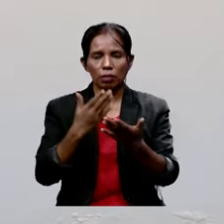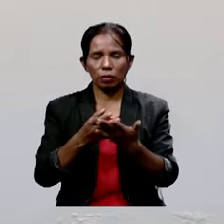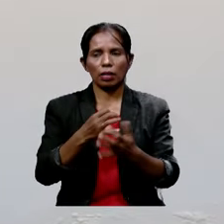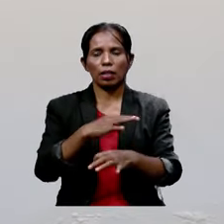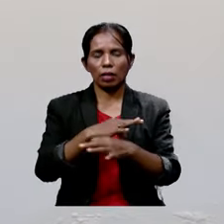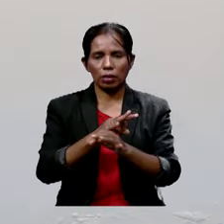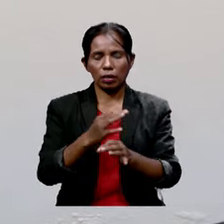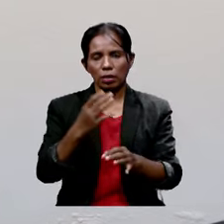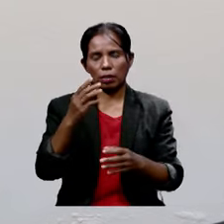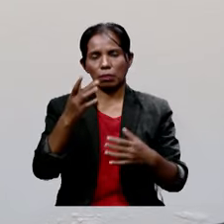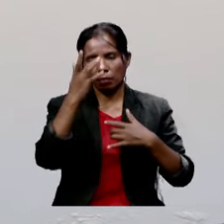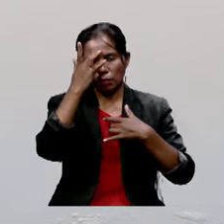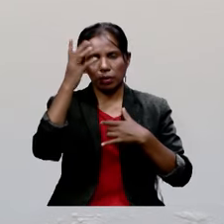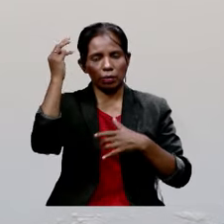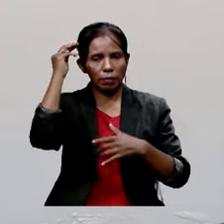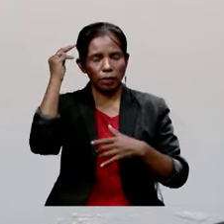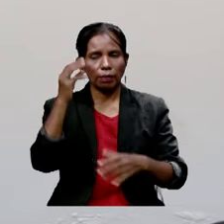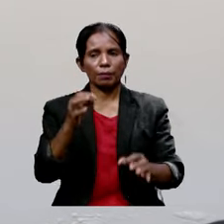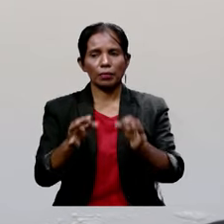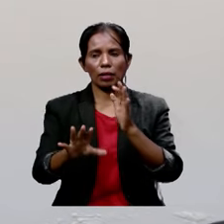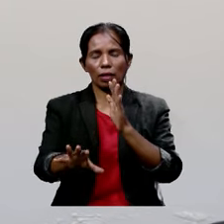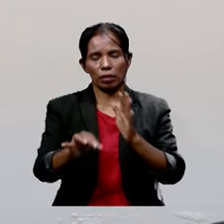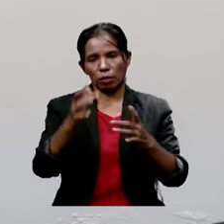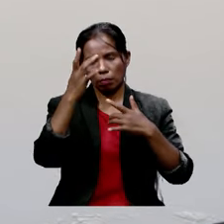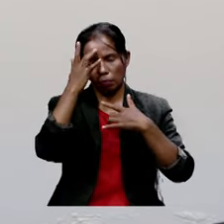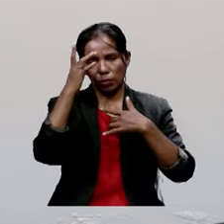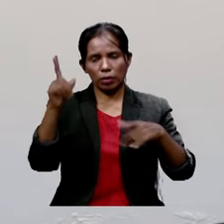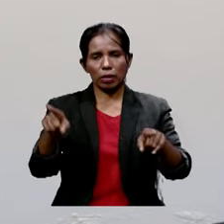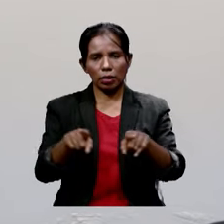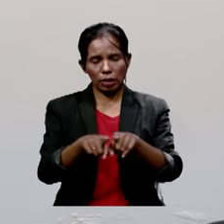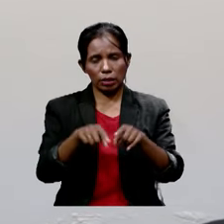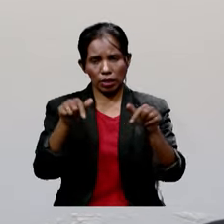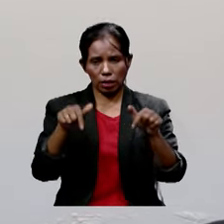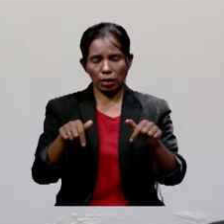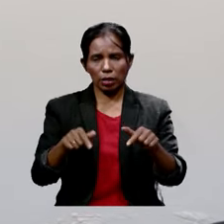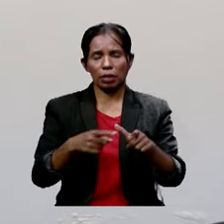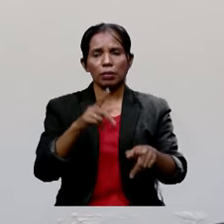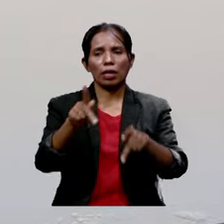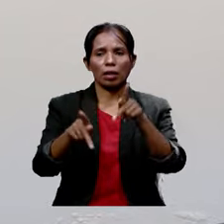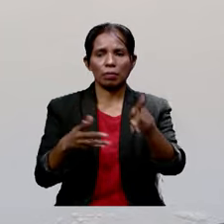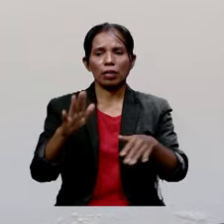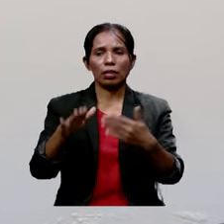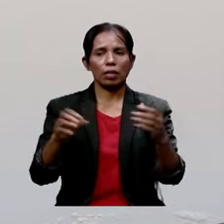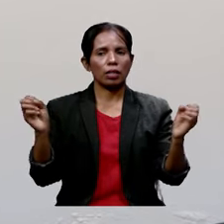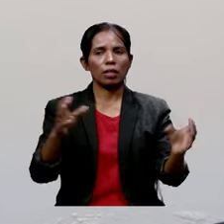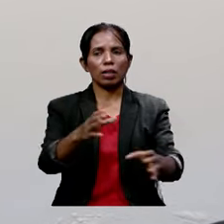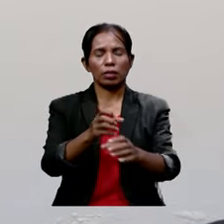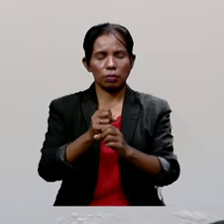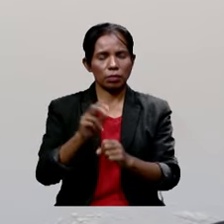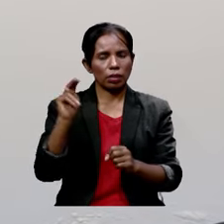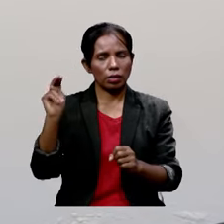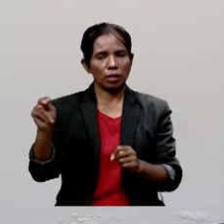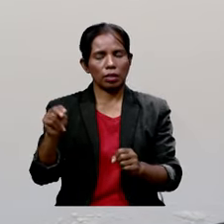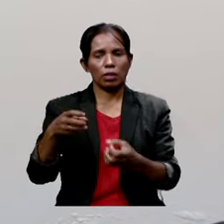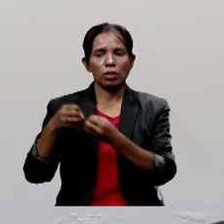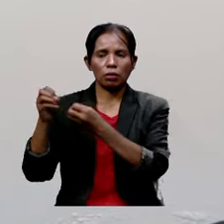ya kondisaun. Se nia hetan tiana kondisao ida hanesa ne, depois ya sociedade nene, lasimu tang nia,